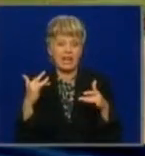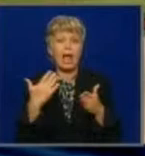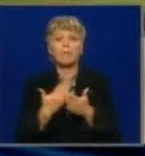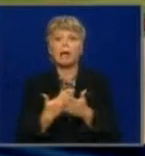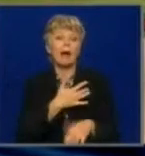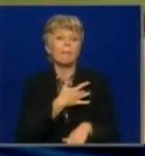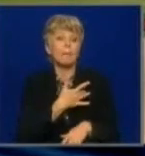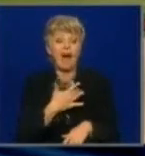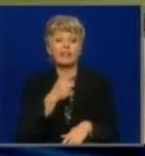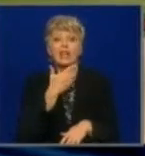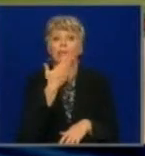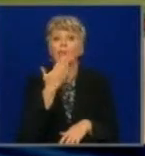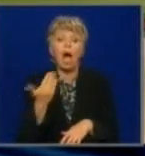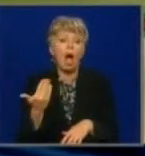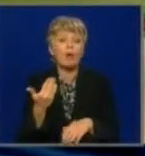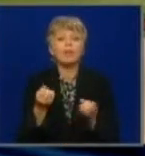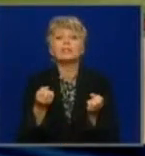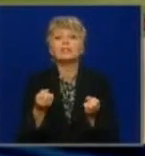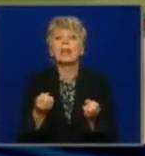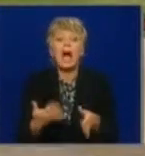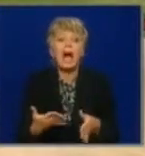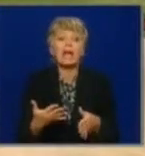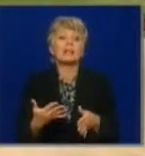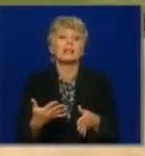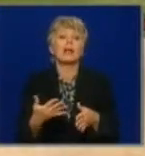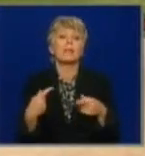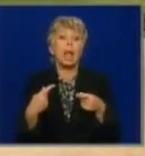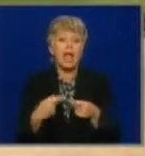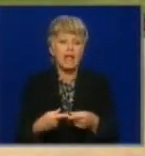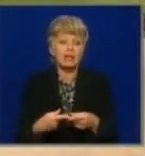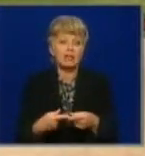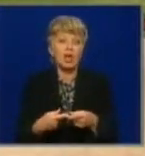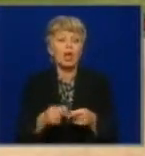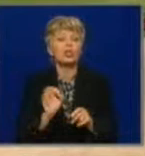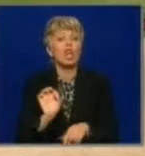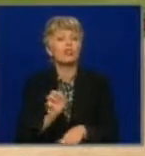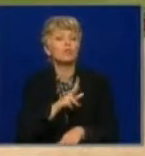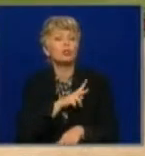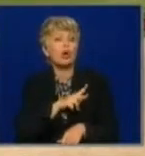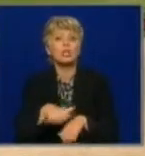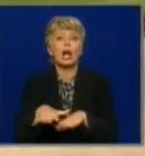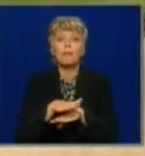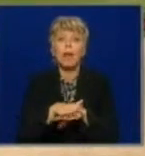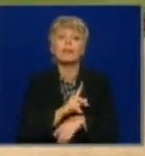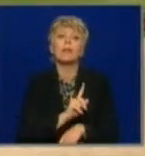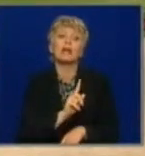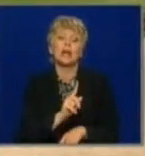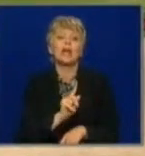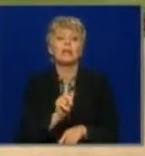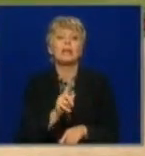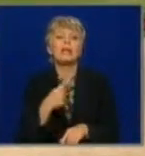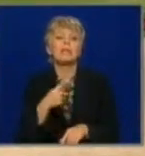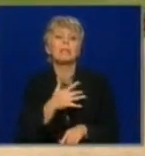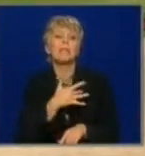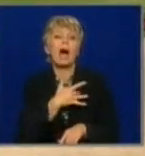partijām nav skaidra mērķa, ko tās vēlas sasniegt ar Twitteri un tieši ar sociālajiem medijiem. Dažām partijām bija tāda tendence, ka viņi